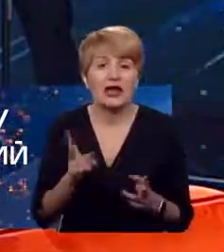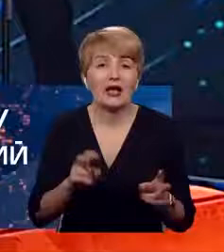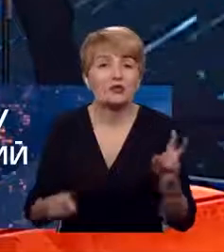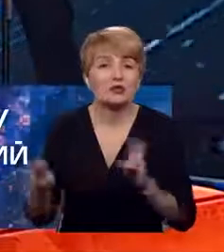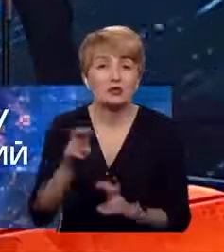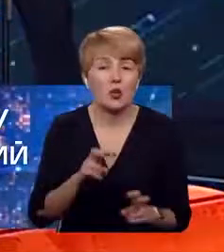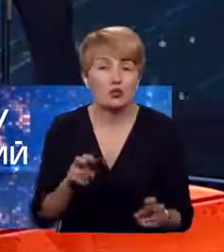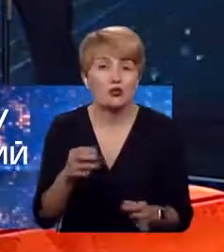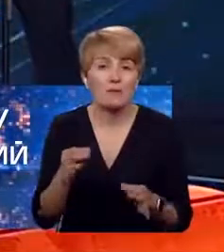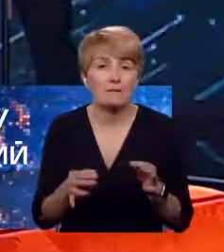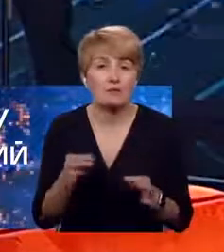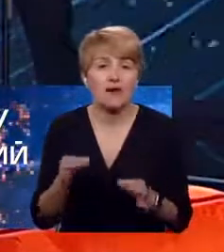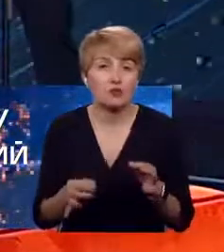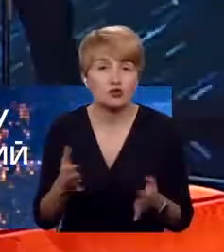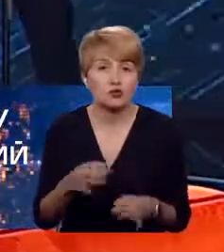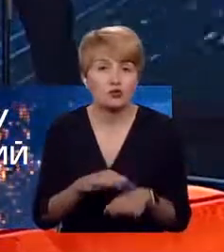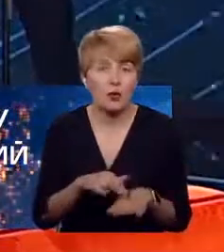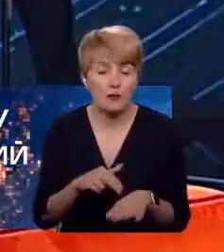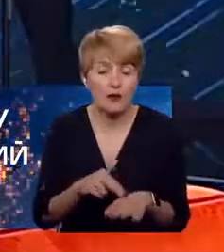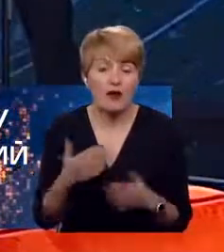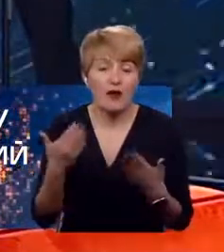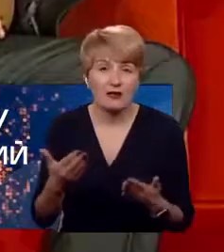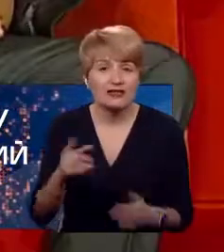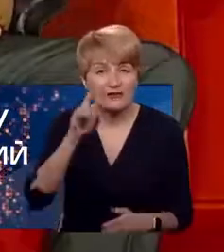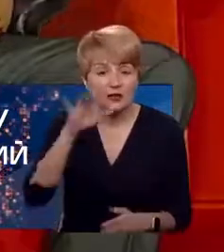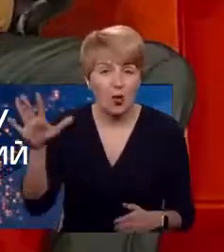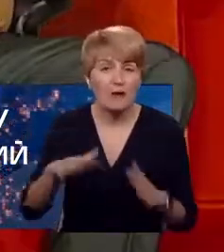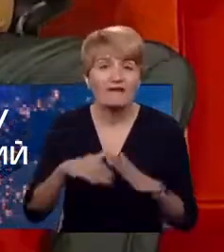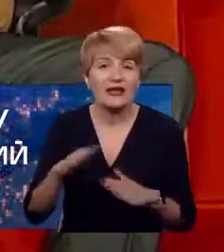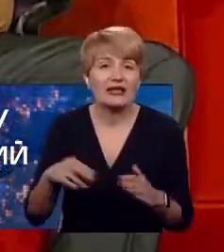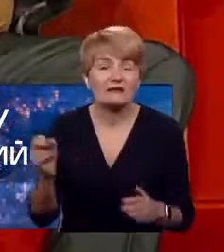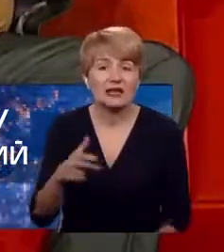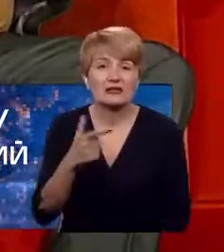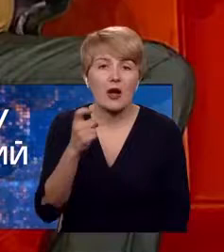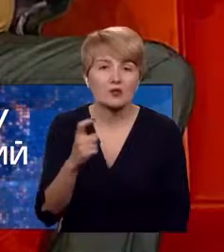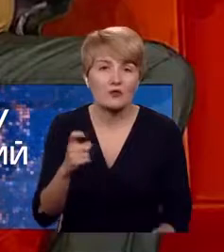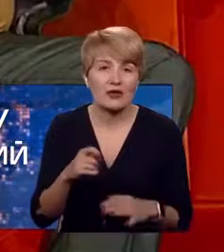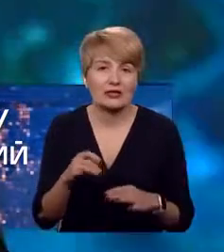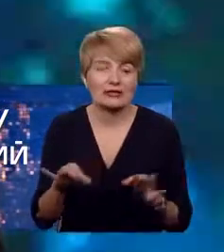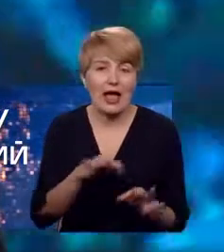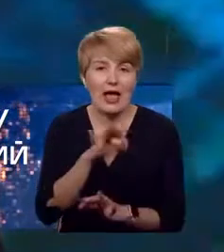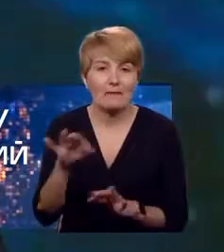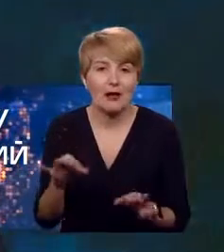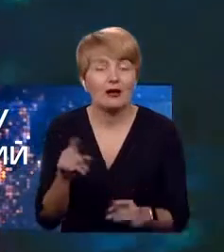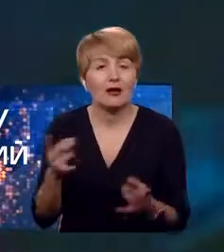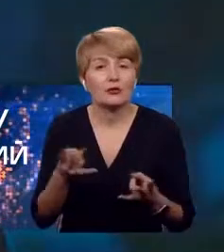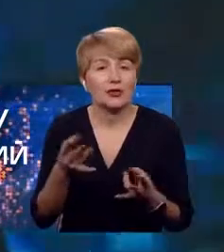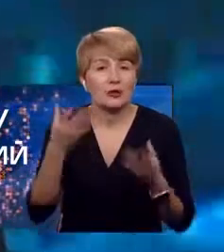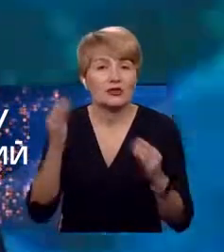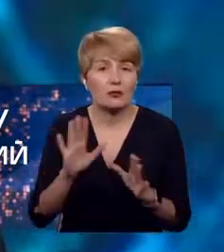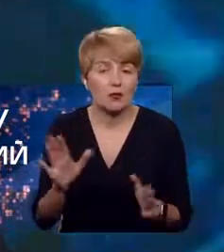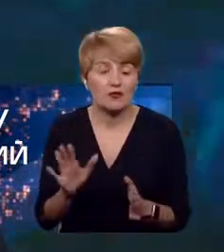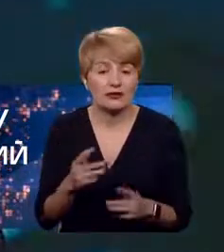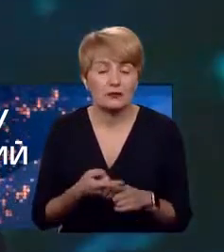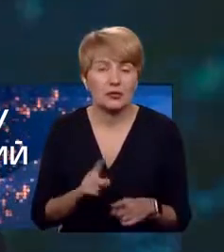правосуддям. Він, мабуть, є самою відомою людиною, самою відомим фахівцем з цієї газової схеми. І про це не треба забувати. Більш